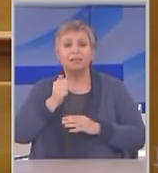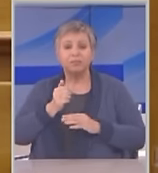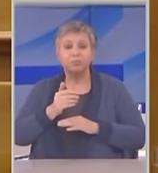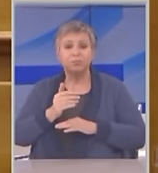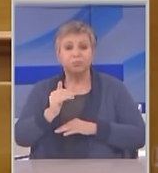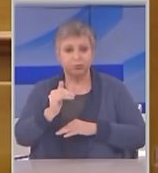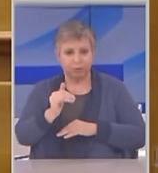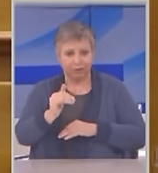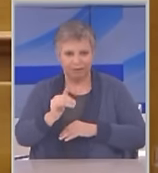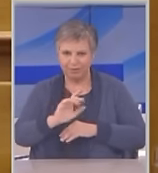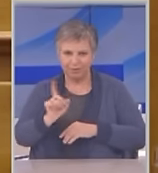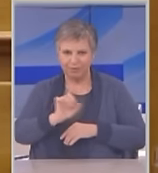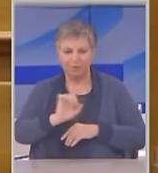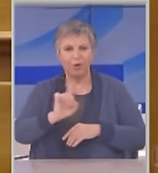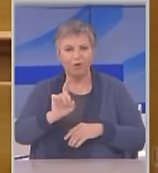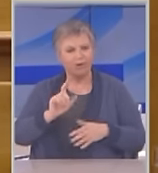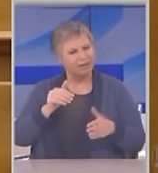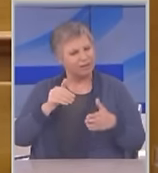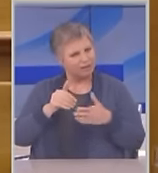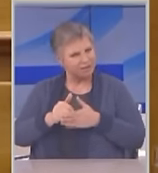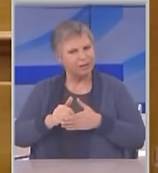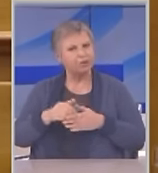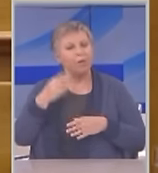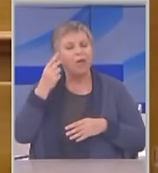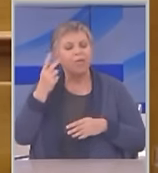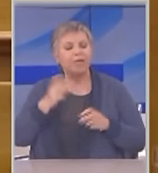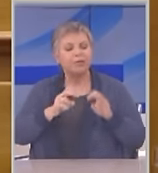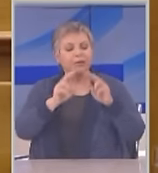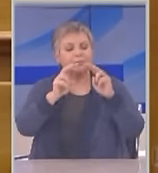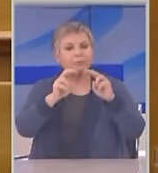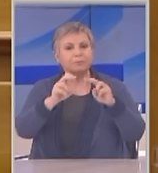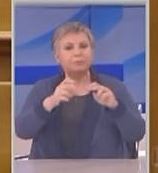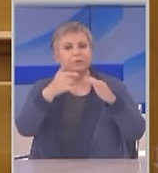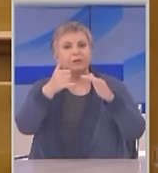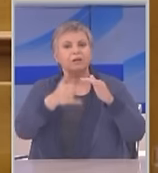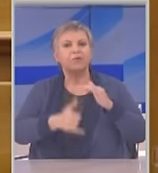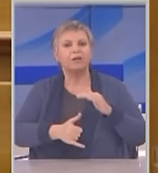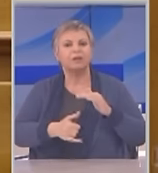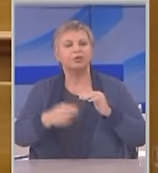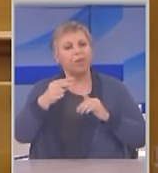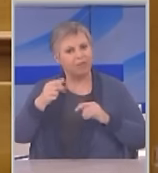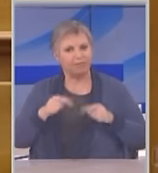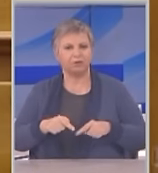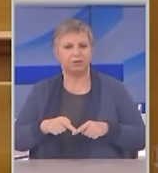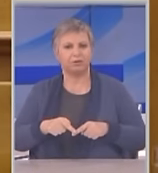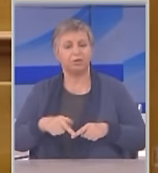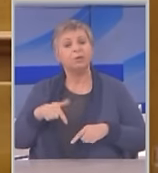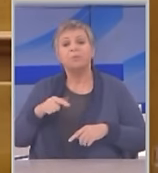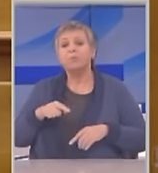που θα διερευνηθούν σε βάθος αυτές οι υποθέσεις. Και πραγματικά περιμένουμε να δούμε